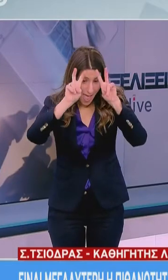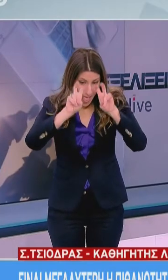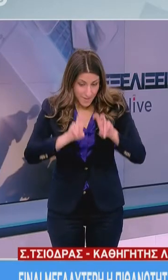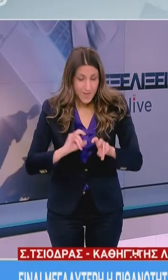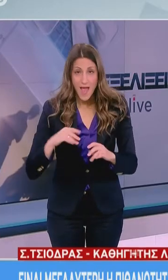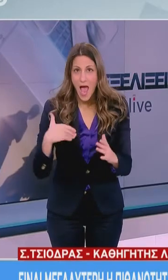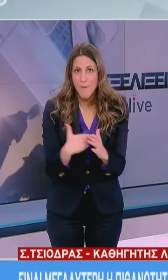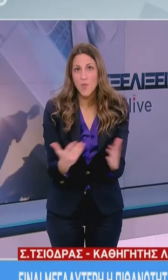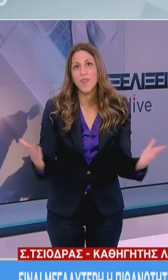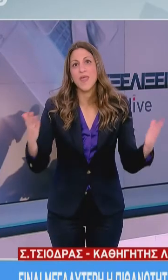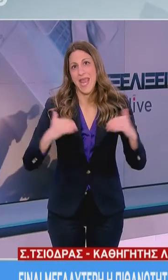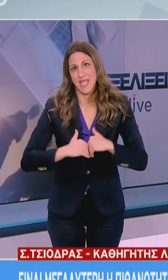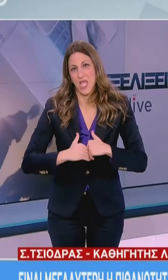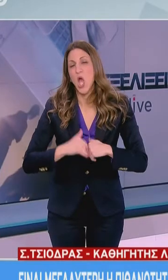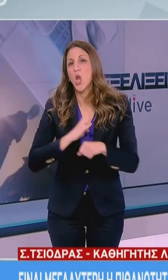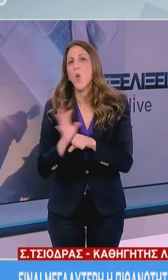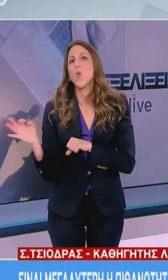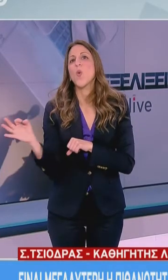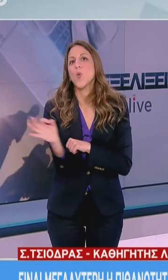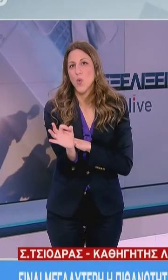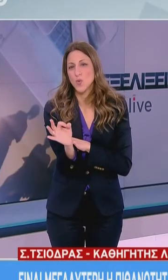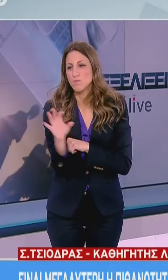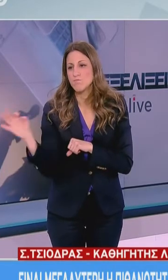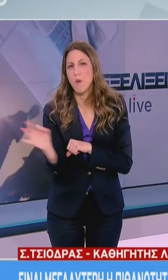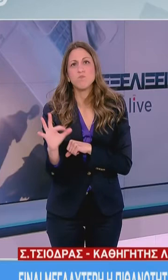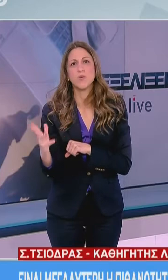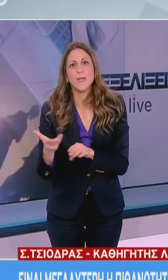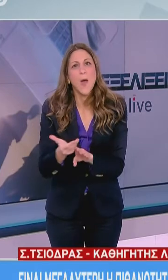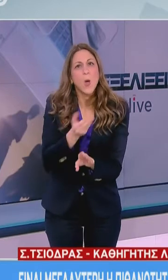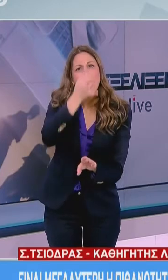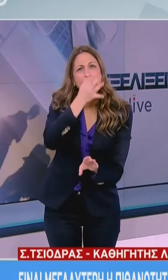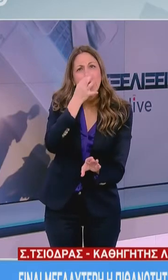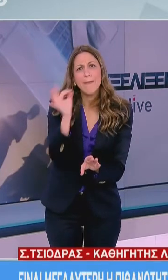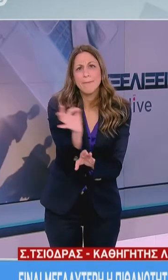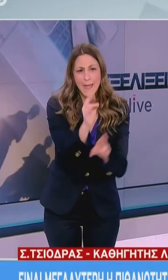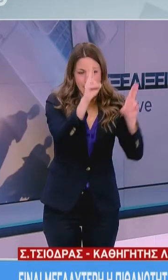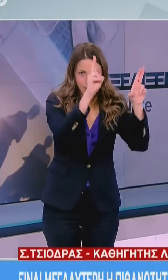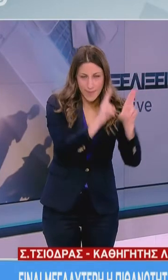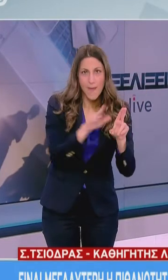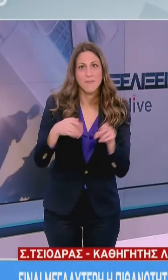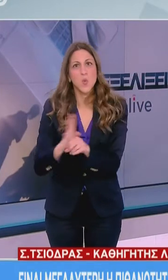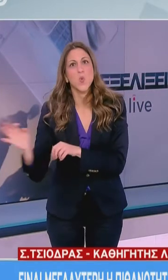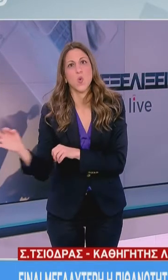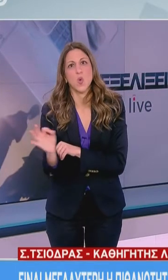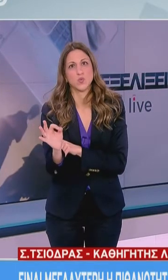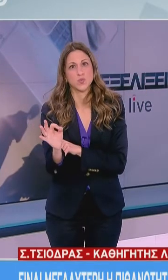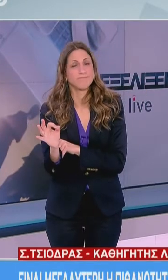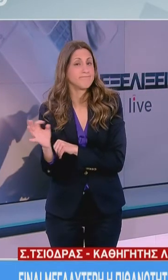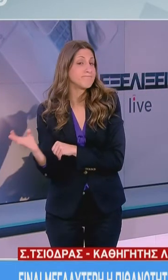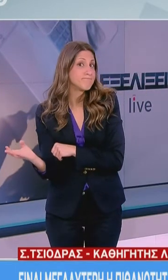προς το τέλος της περίοδου γρίπης. Και δεν ξέρουμε τι θα γίνει του χρόνου όταν και αν επανέλθει ο